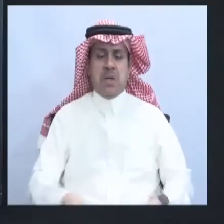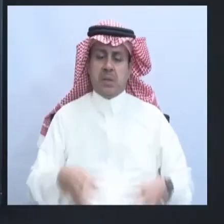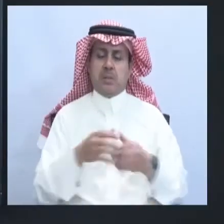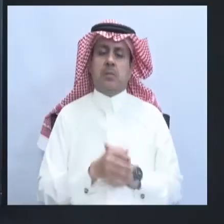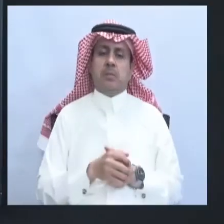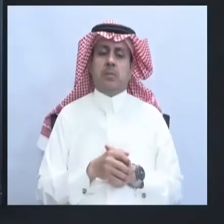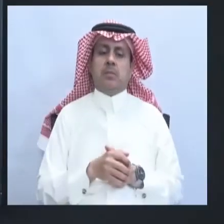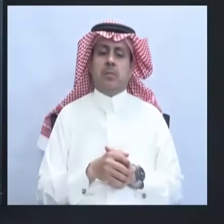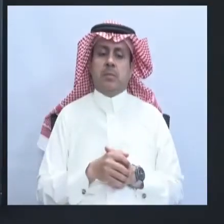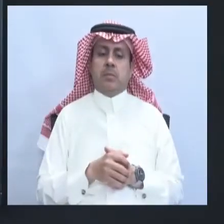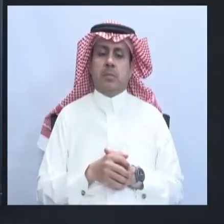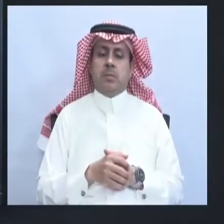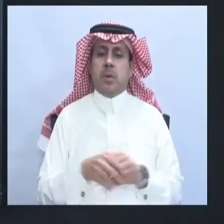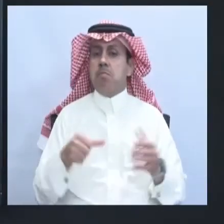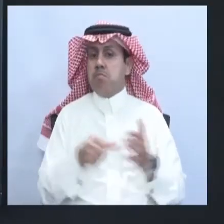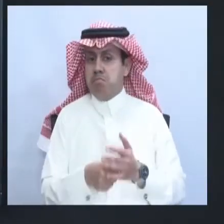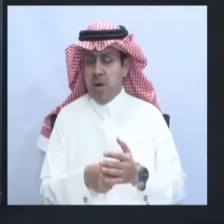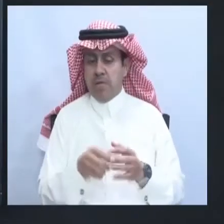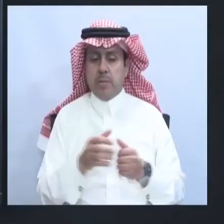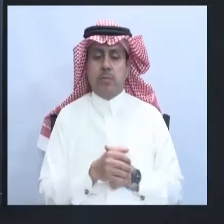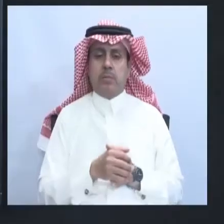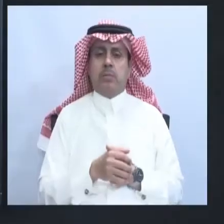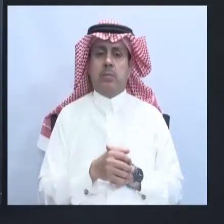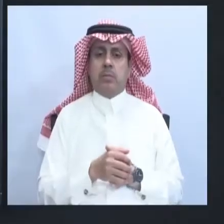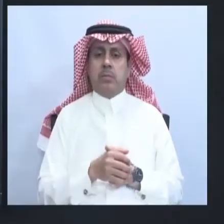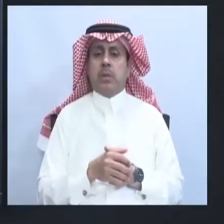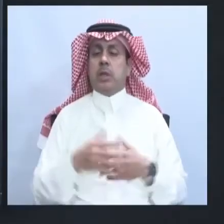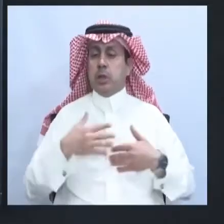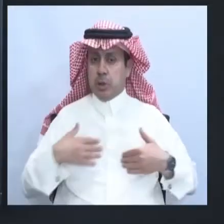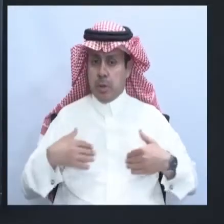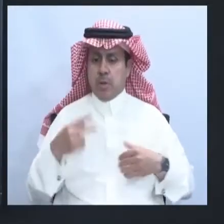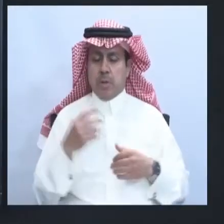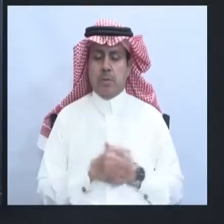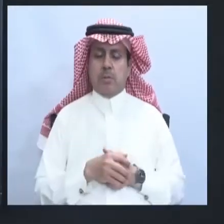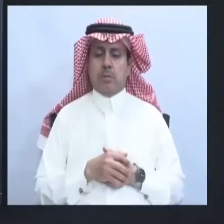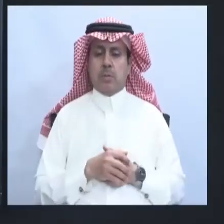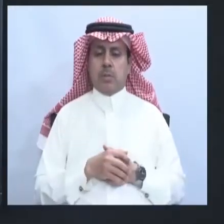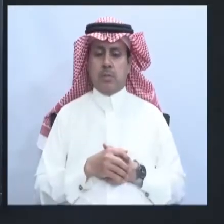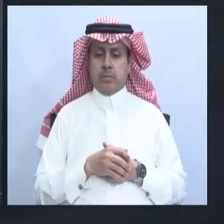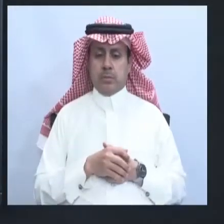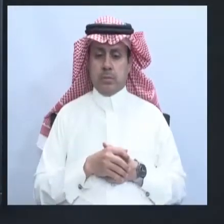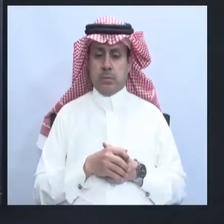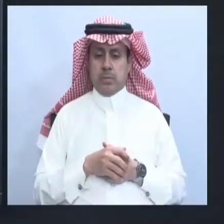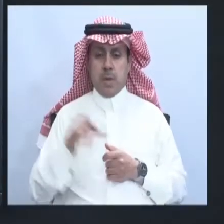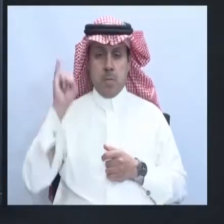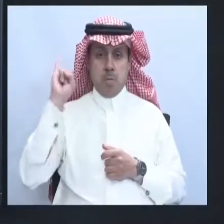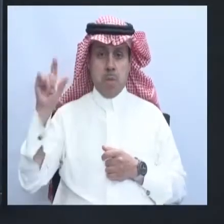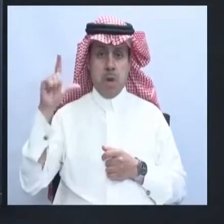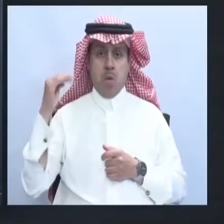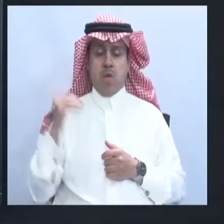لانه افتقر وافتقد شرط التراضي من هذا البائع هنا ملحوظه